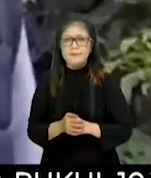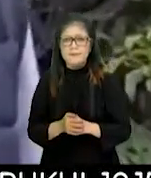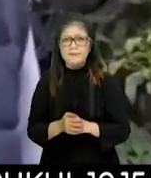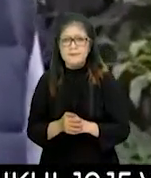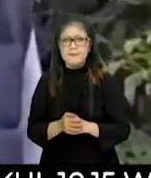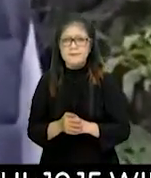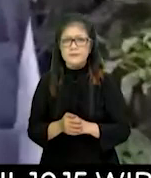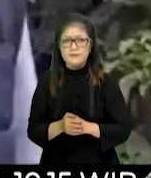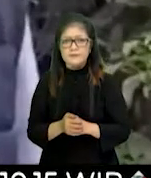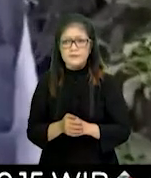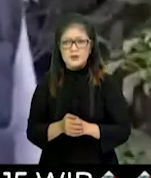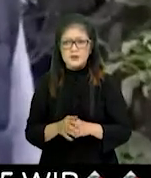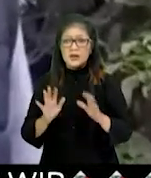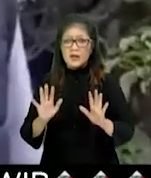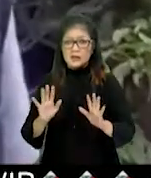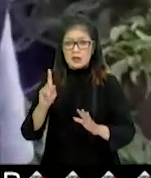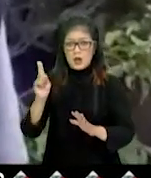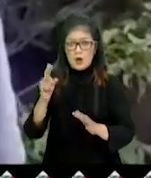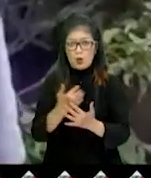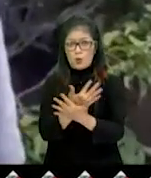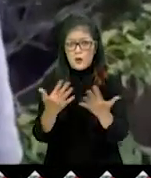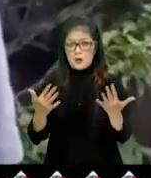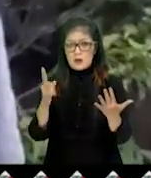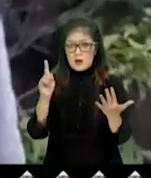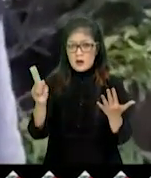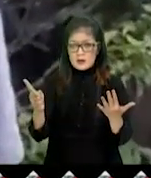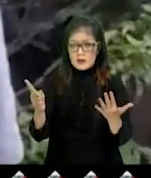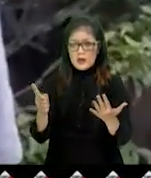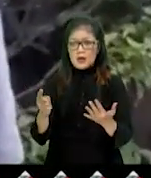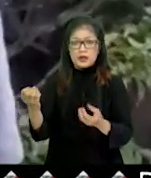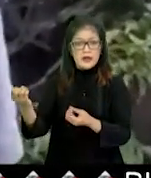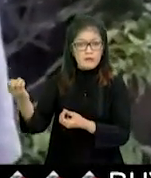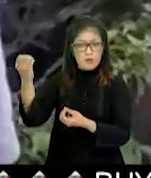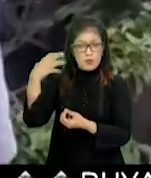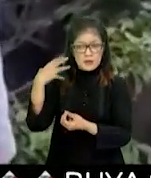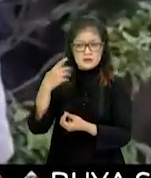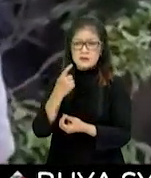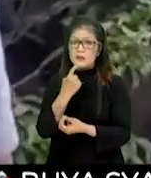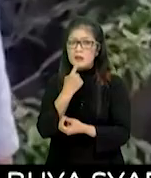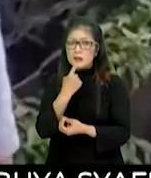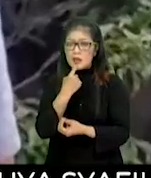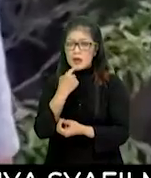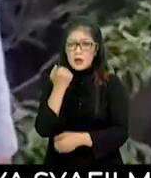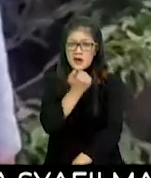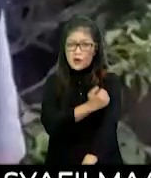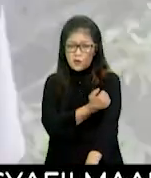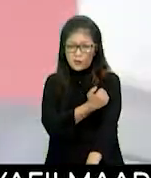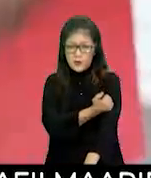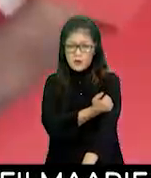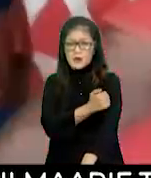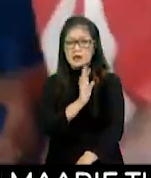Mohon nanti kalau misal dari masyarakat ada yang memberikan informasi di mana terkait kampung narkoba, biar kita